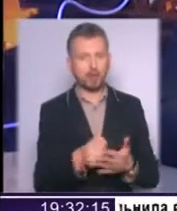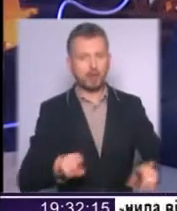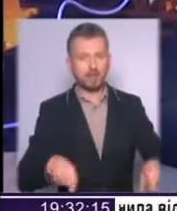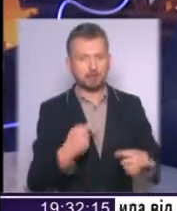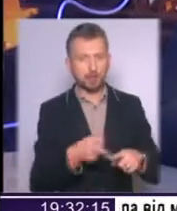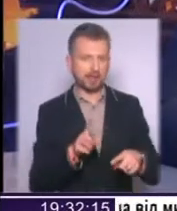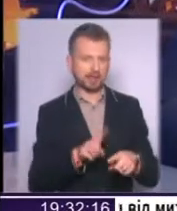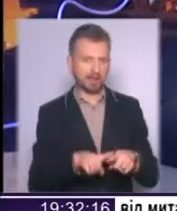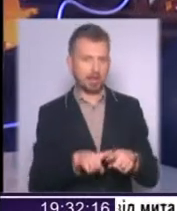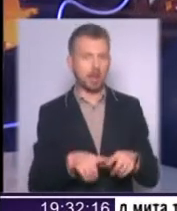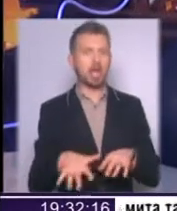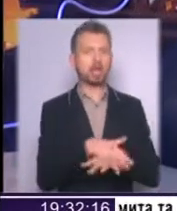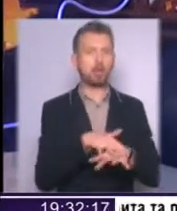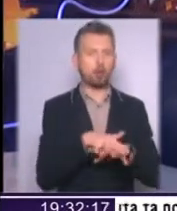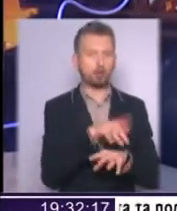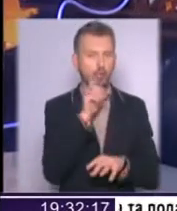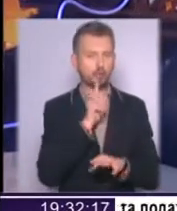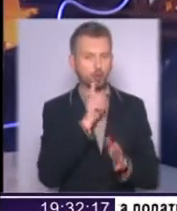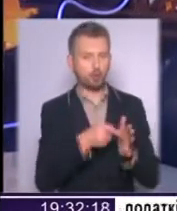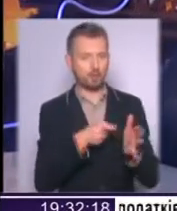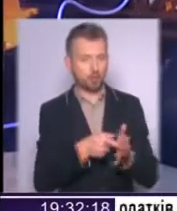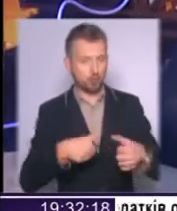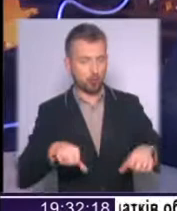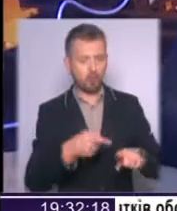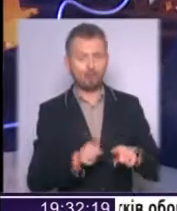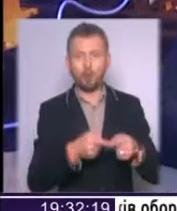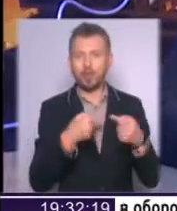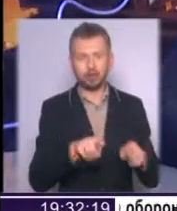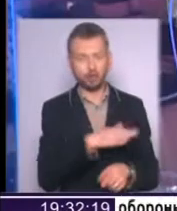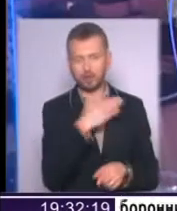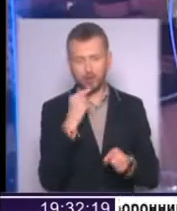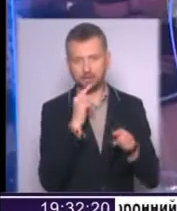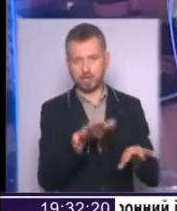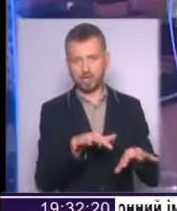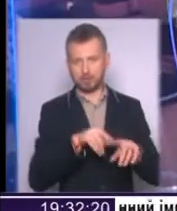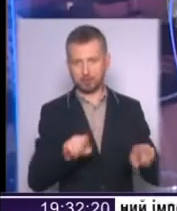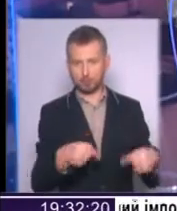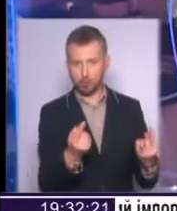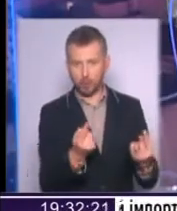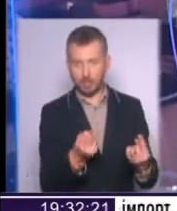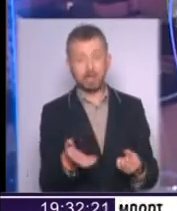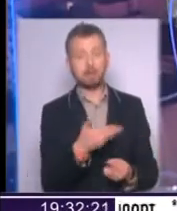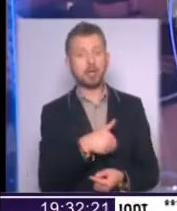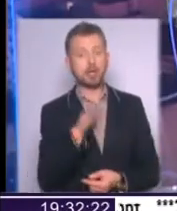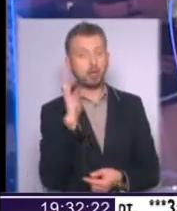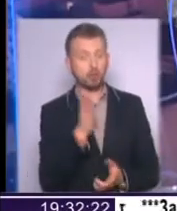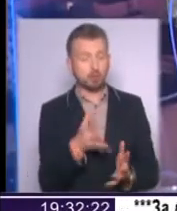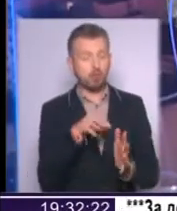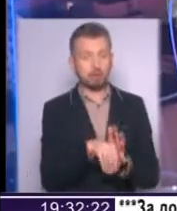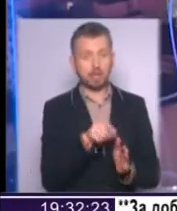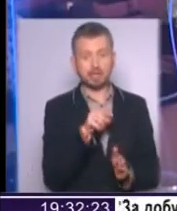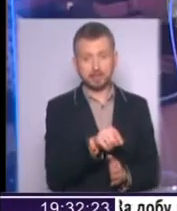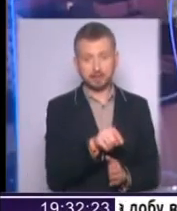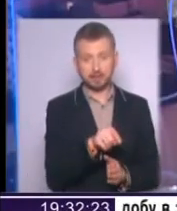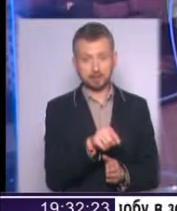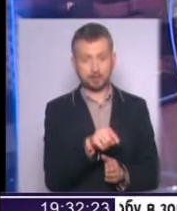ну, такої народної тимчасової слідчої комісії, бо іншу не захотів парламент створювати. Ага. І ми будемо в складі цих, типу,